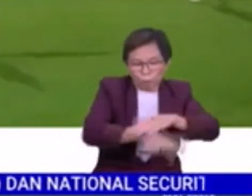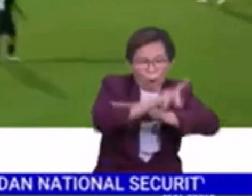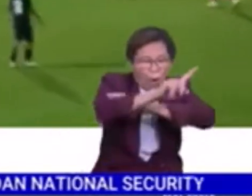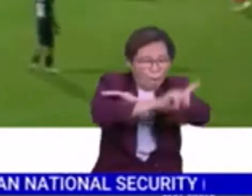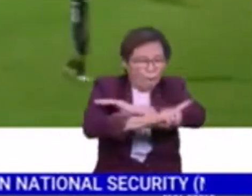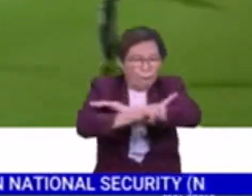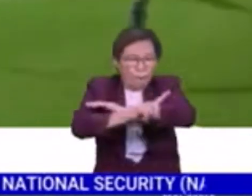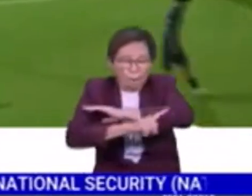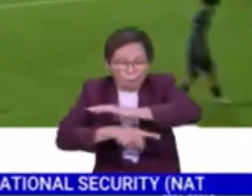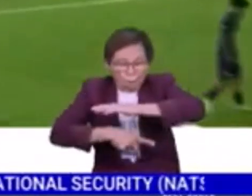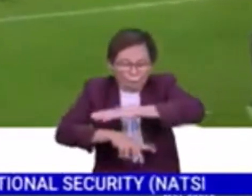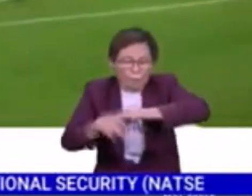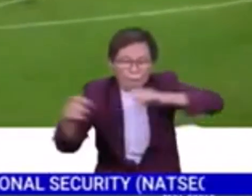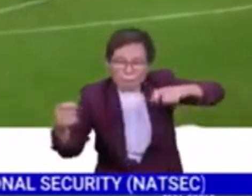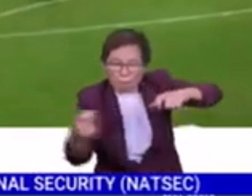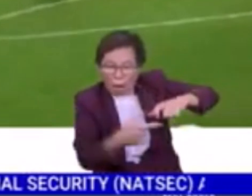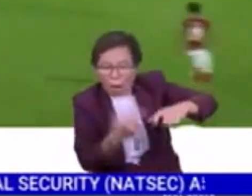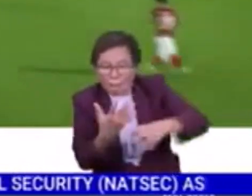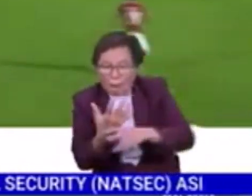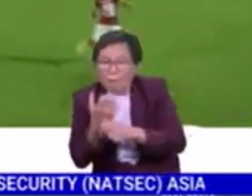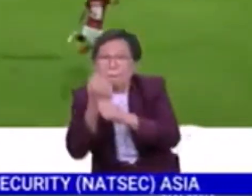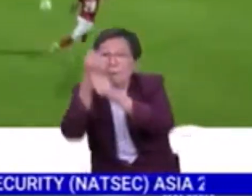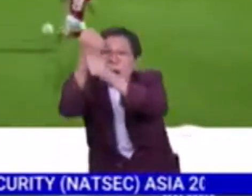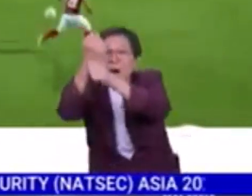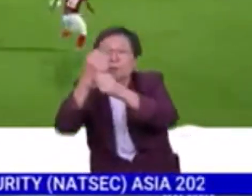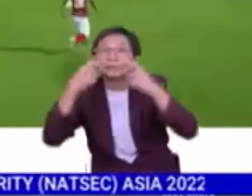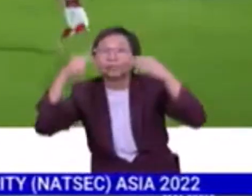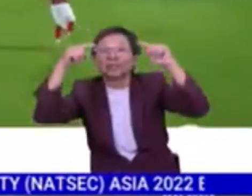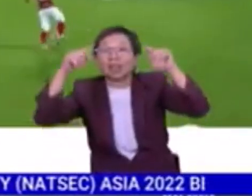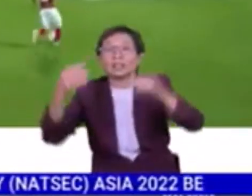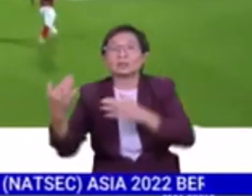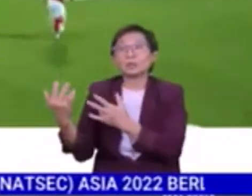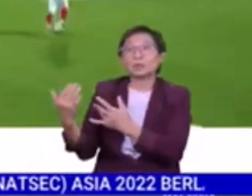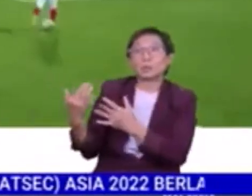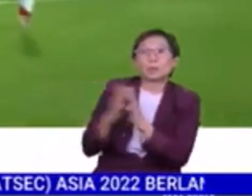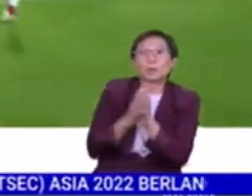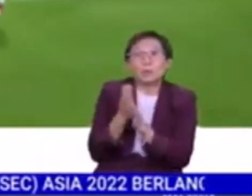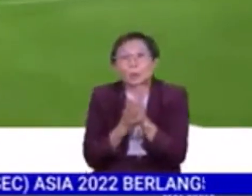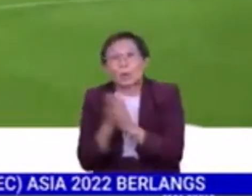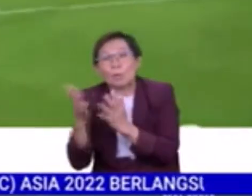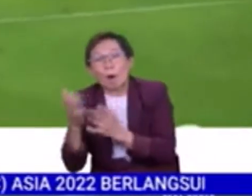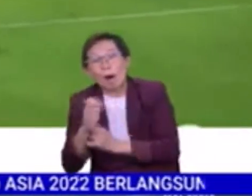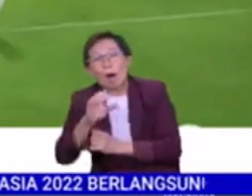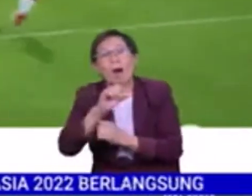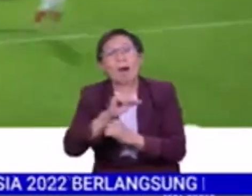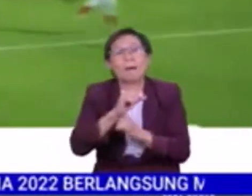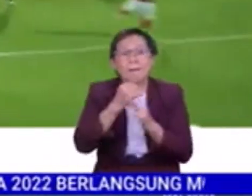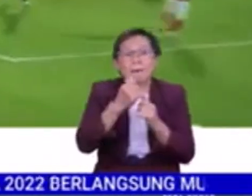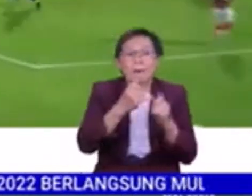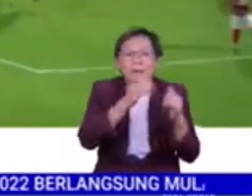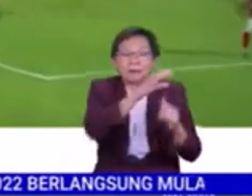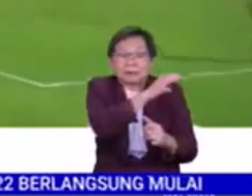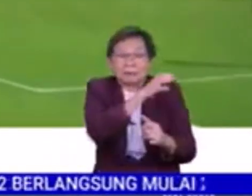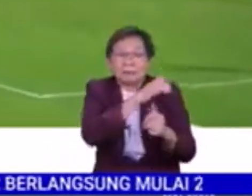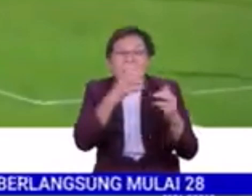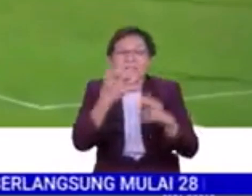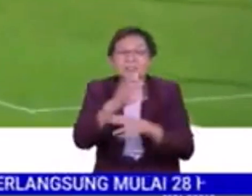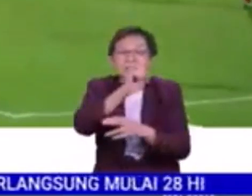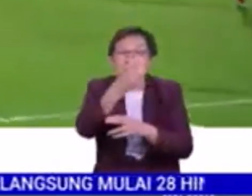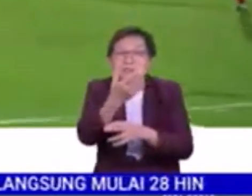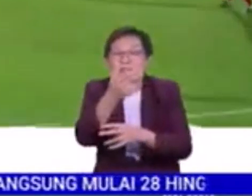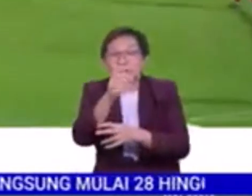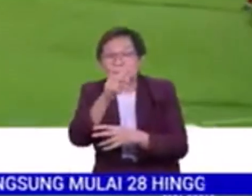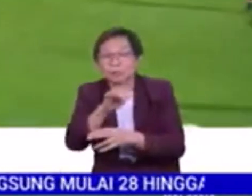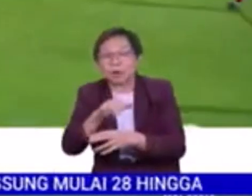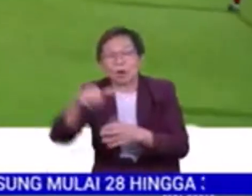ala penengka. Kemenangan itu adalah kejayaan dinanti-nantikan anak buah pengendali Syamsu Saad selepas mereka tewas 0-2 kepada